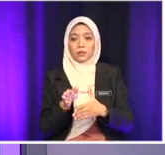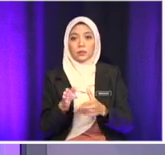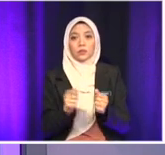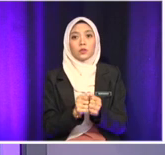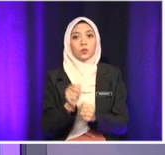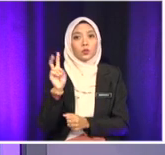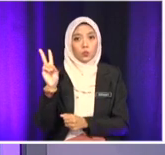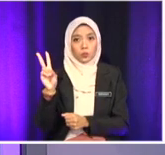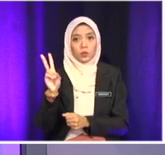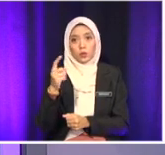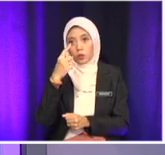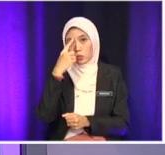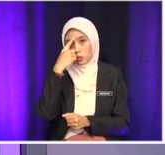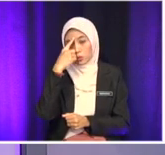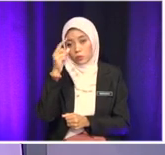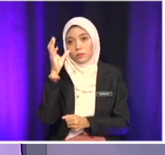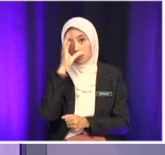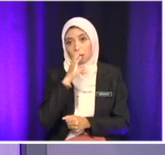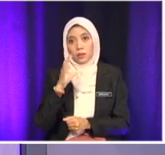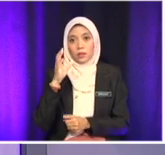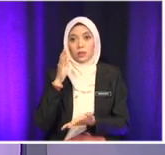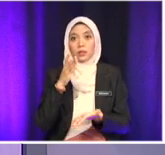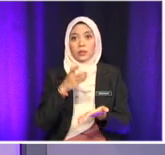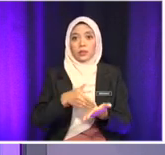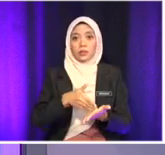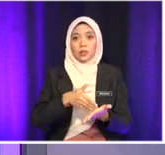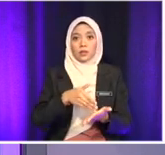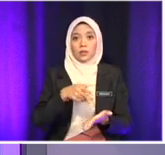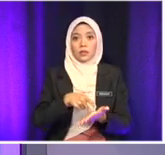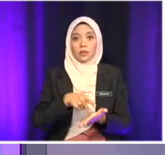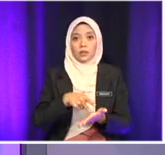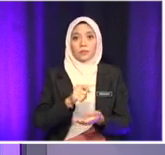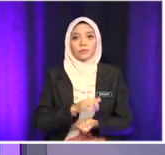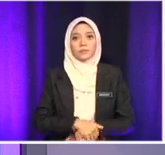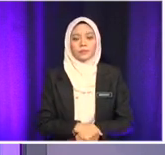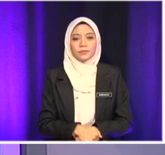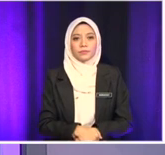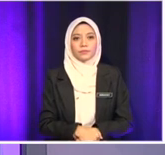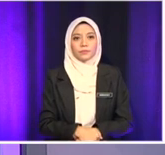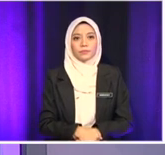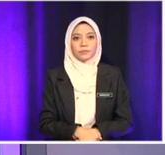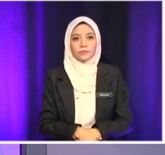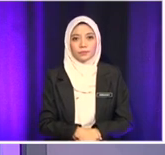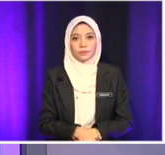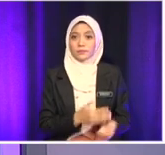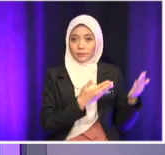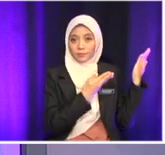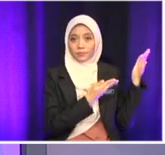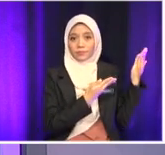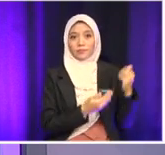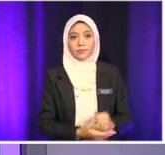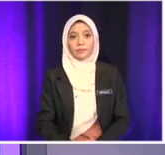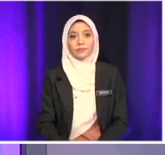sebab kita dapat satu daripada sini bilang satu maka ini adalah